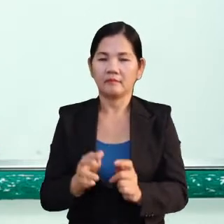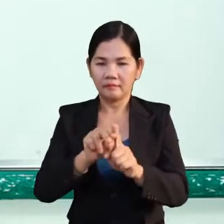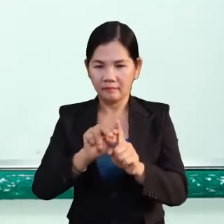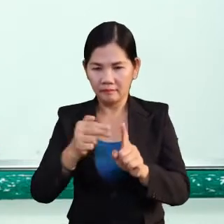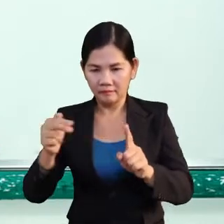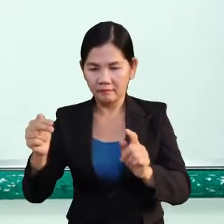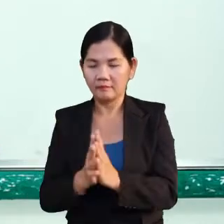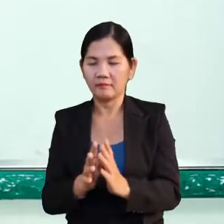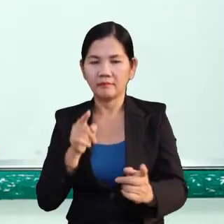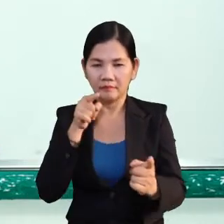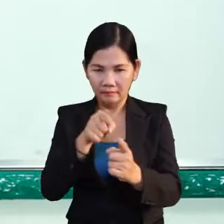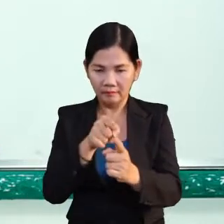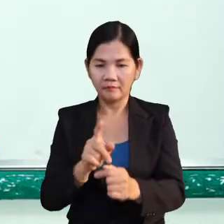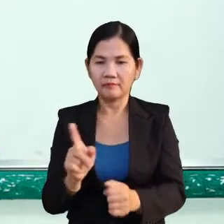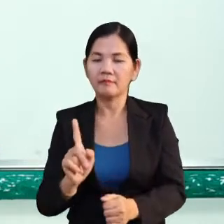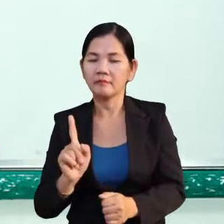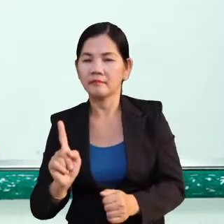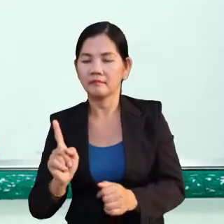នេះយើងរៀនដល់ណាមិញកូន